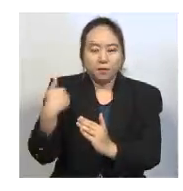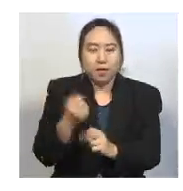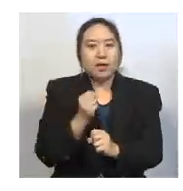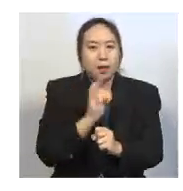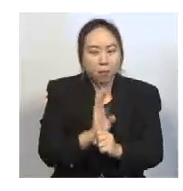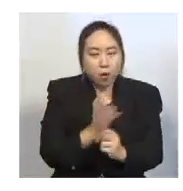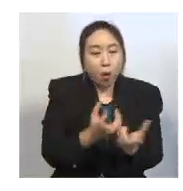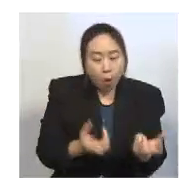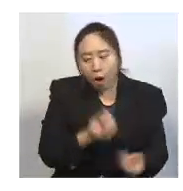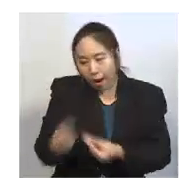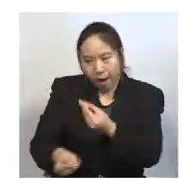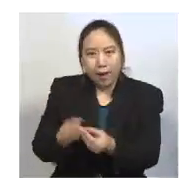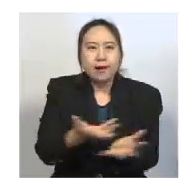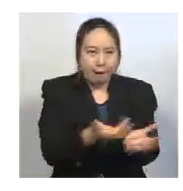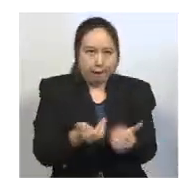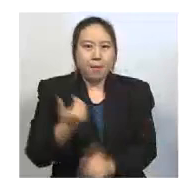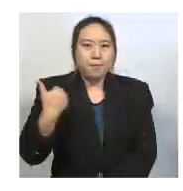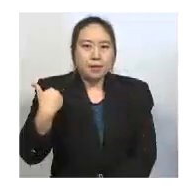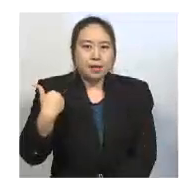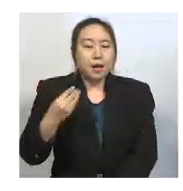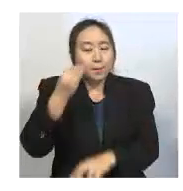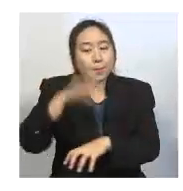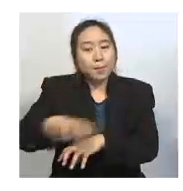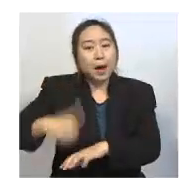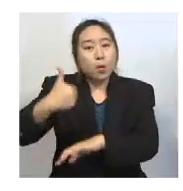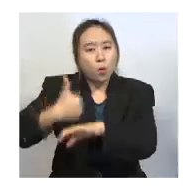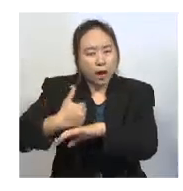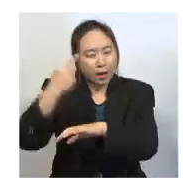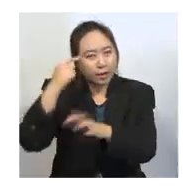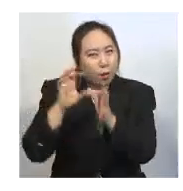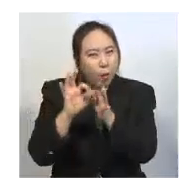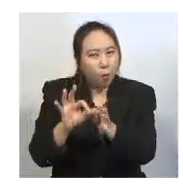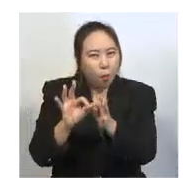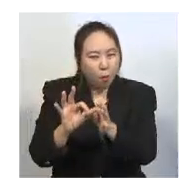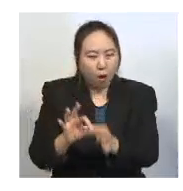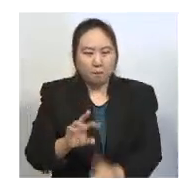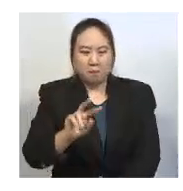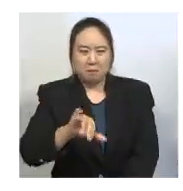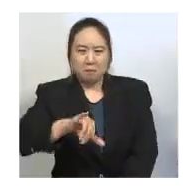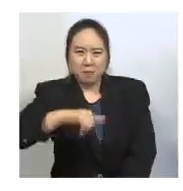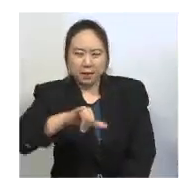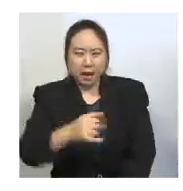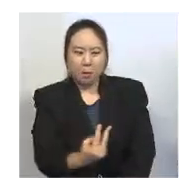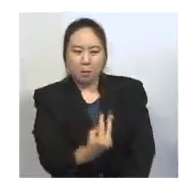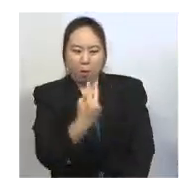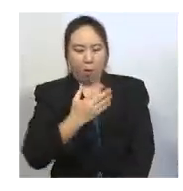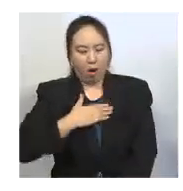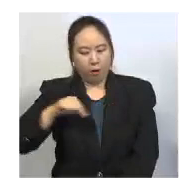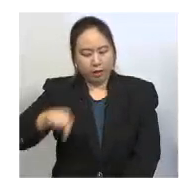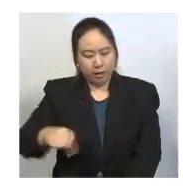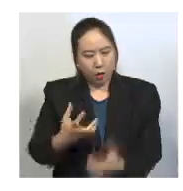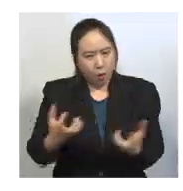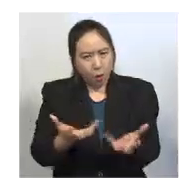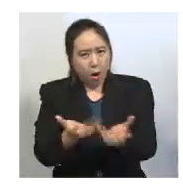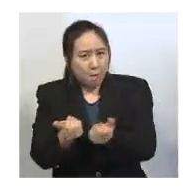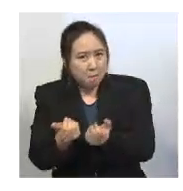คอย่างต่อเนื่องนะคะซึ่งผู้ใหญ่เองก็เป็นข้อกังวลนะคะว่าจะมองว่า จุดนี้จะรับบริจาคหรือเปล่า